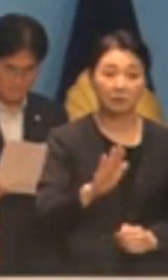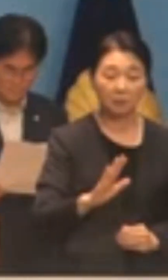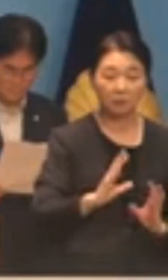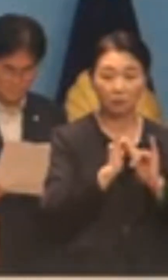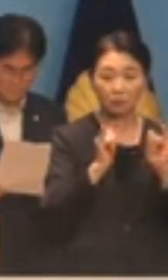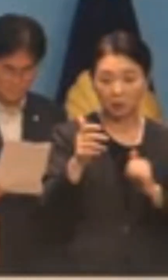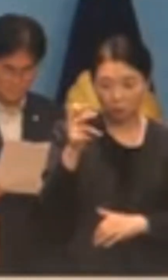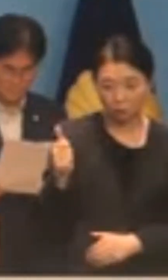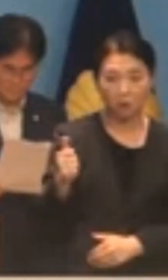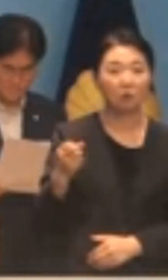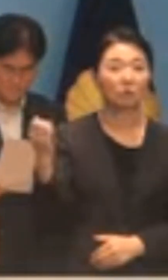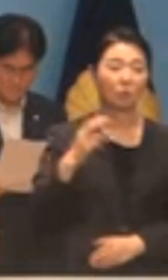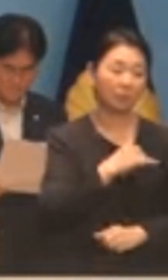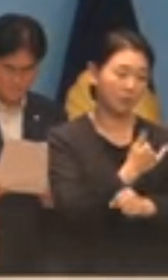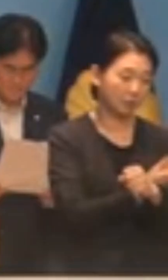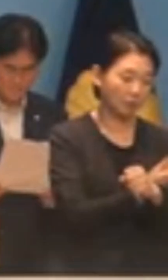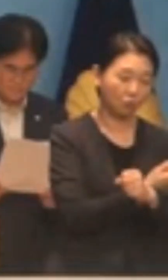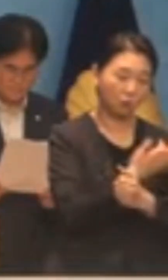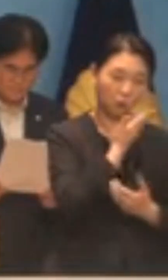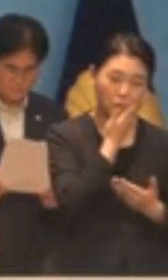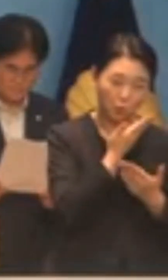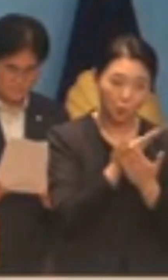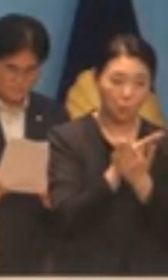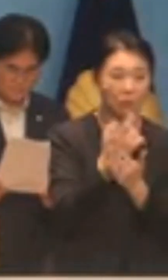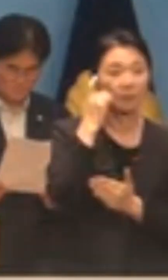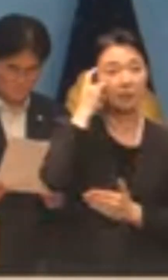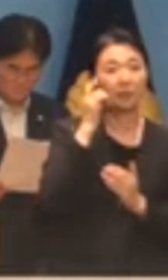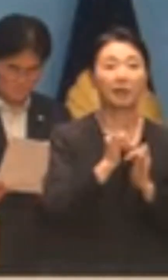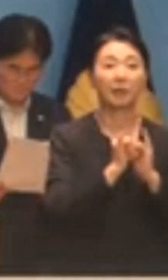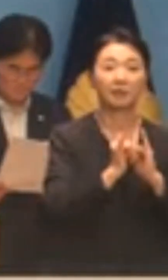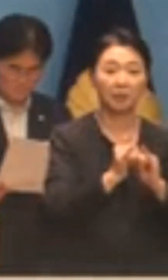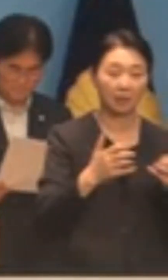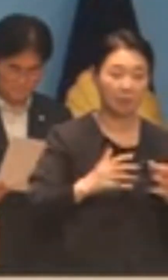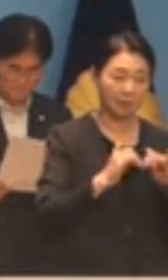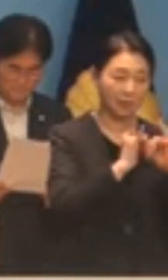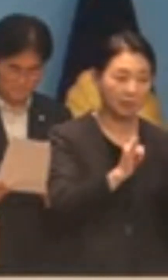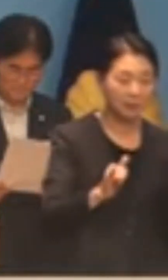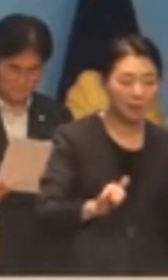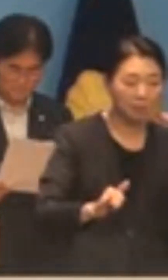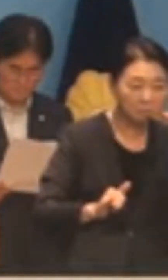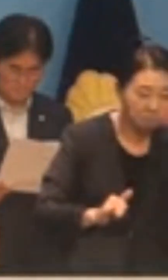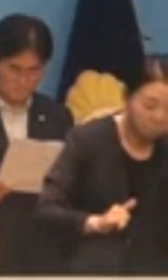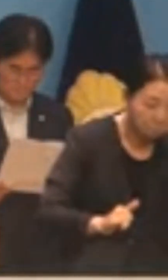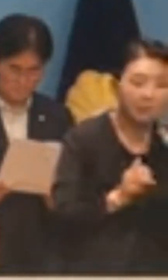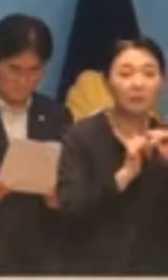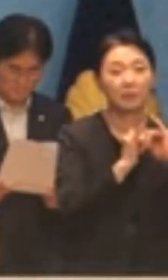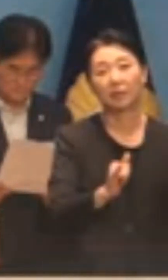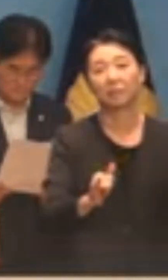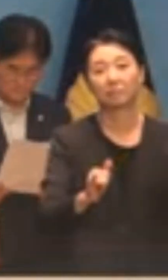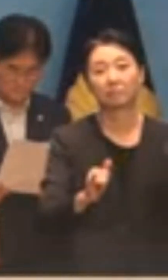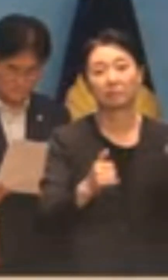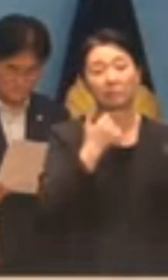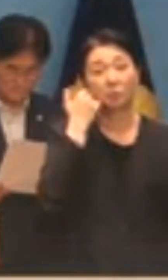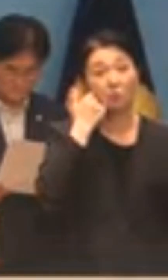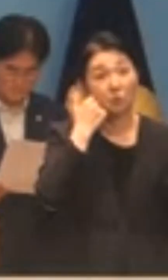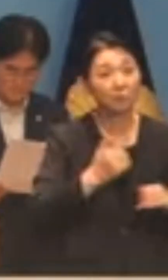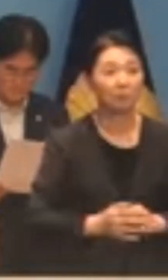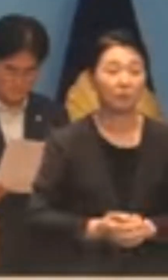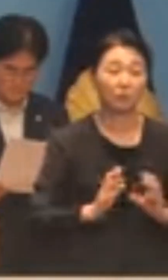국민의 주권과 인권을 소중히 여기는 사람, 약자의 소리에 귀 기울이는 사람,